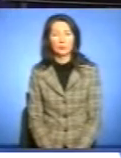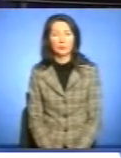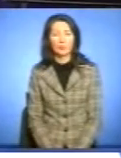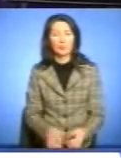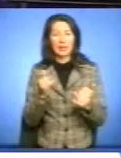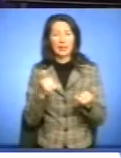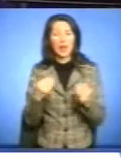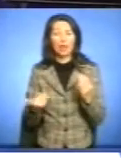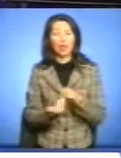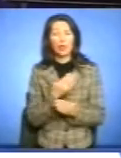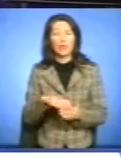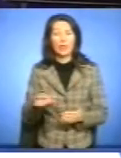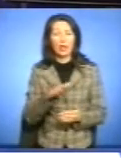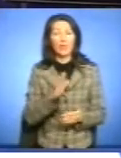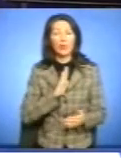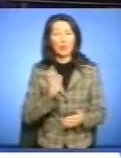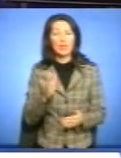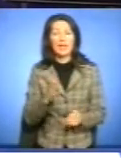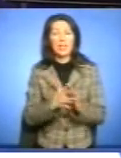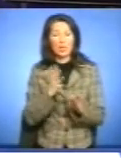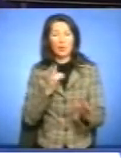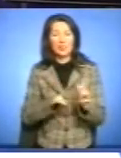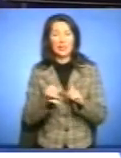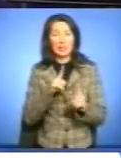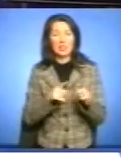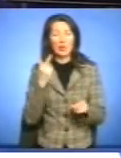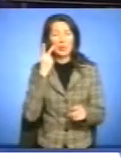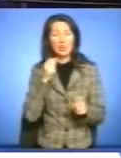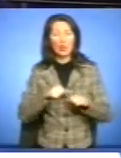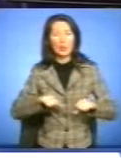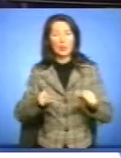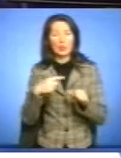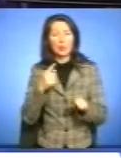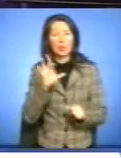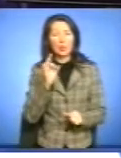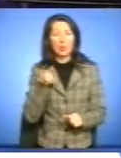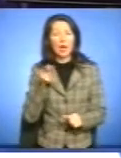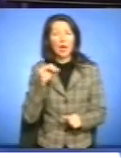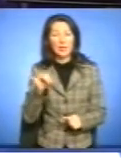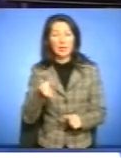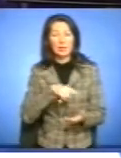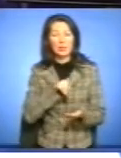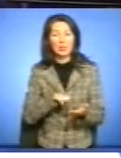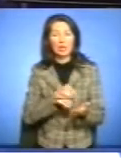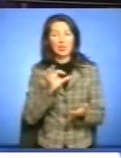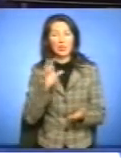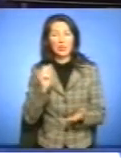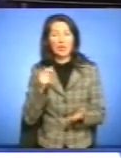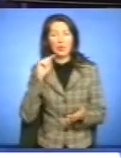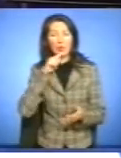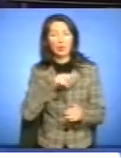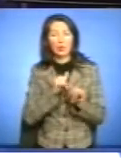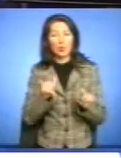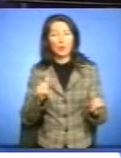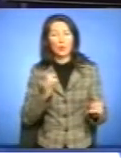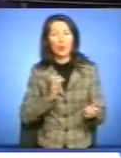Тепер до новин краю. Відбулося чергове засідання постійної комісії обласної ради з питань соціально-економічного розвитку, промислової